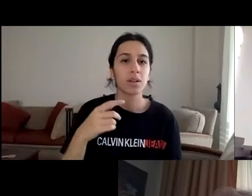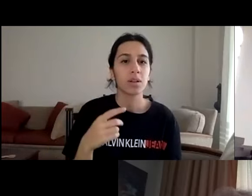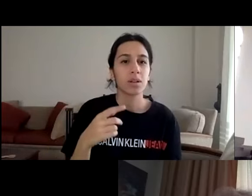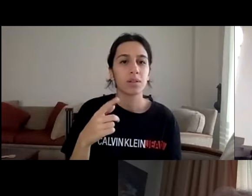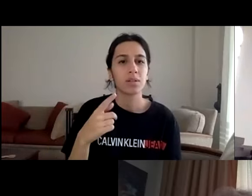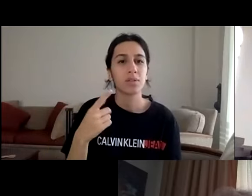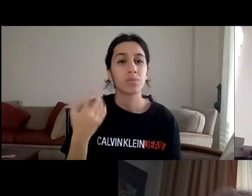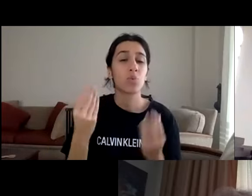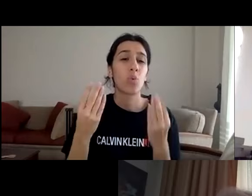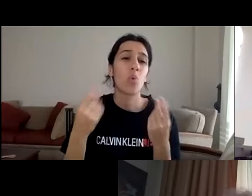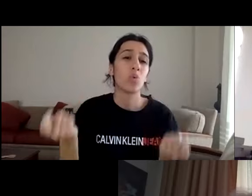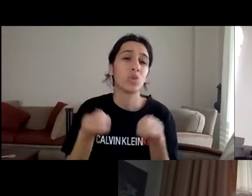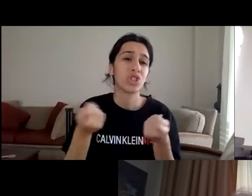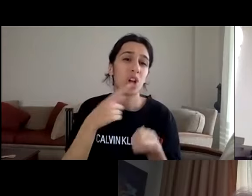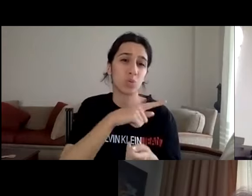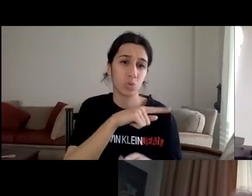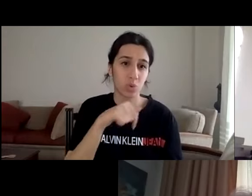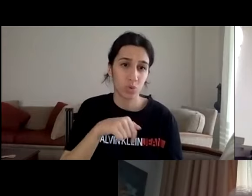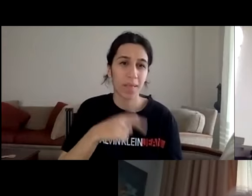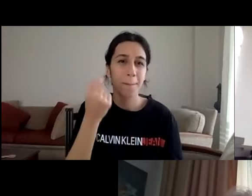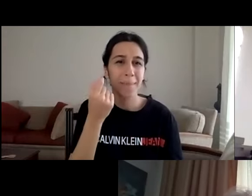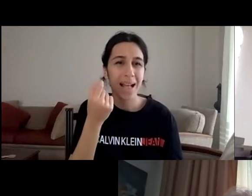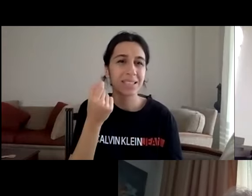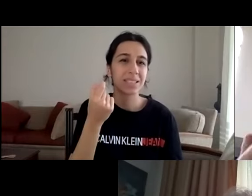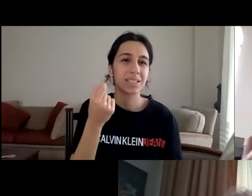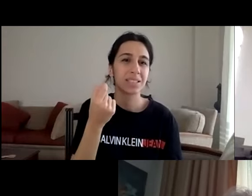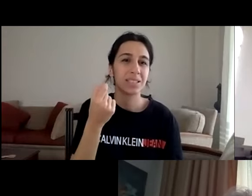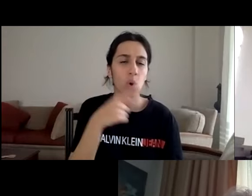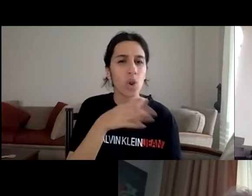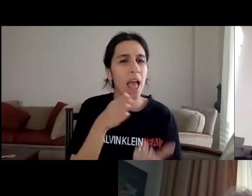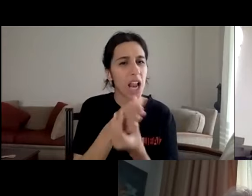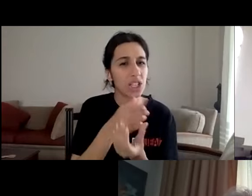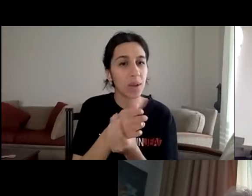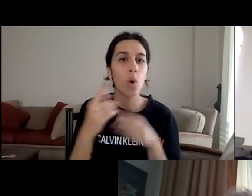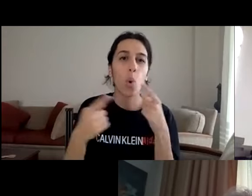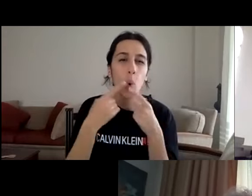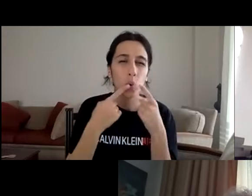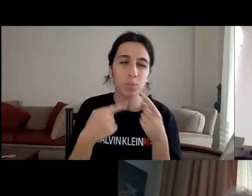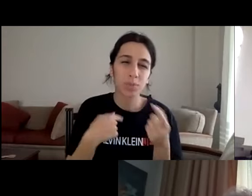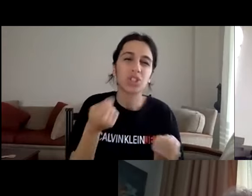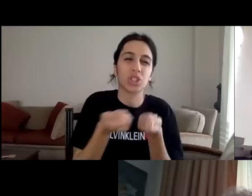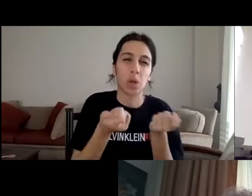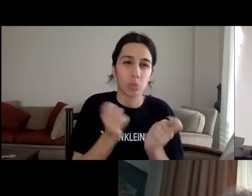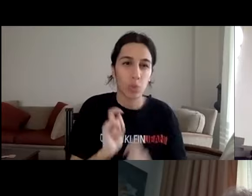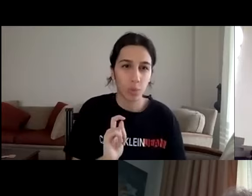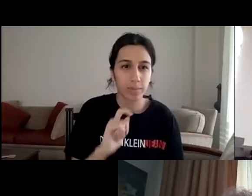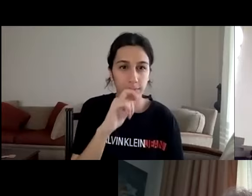yoğun çalışan insanlar bile içeride. Şu an biraz daha bence atayet içinde. Orada erişilebilirliğin konuşulmasını sağlamaya çalışıyorum. Çünkü zaten erişilebilirlik üzerine